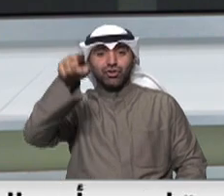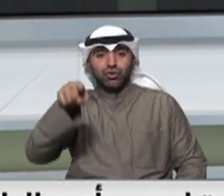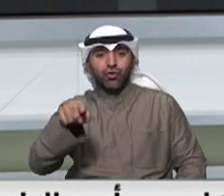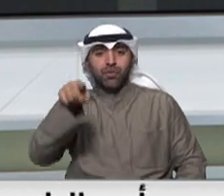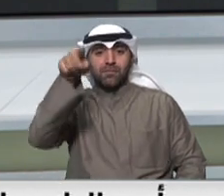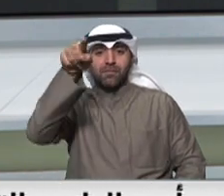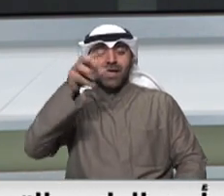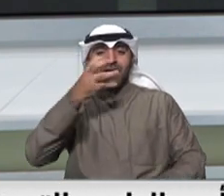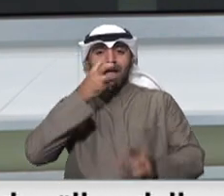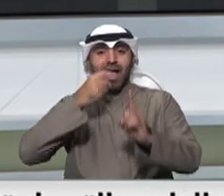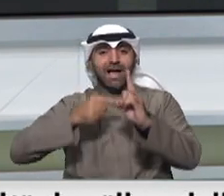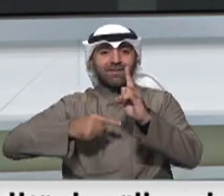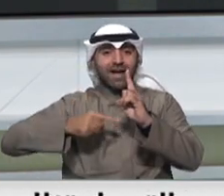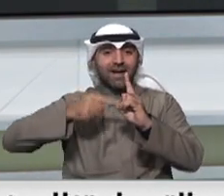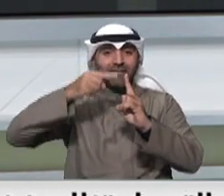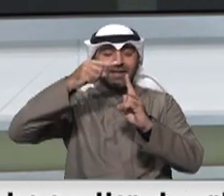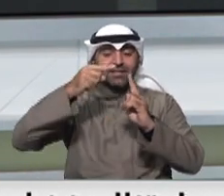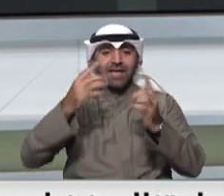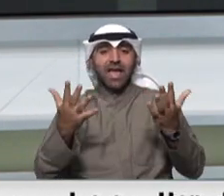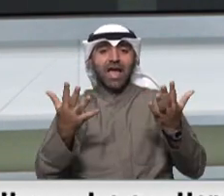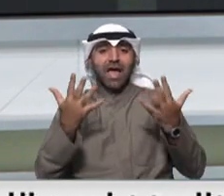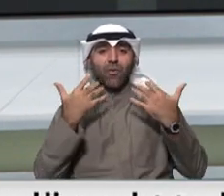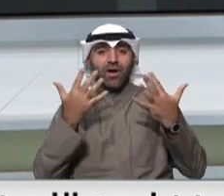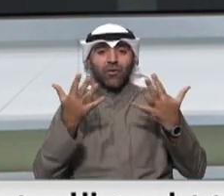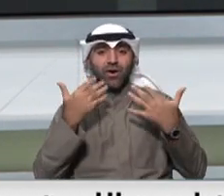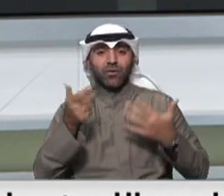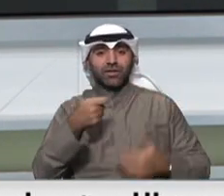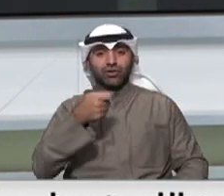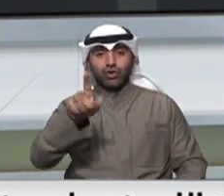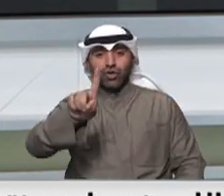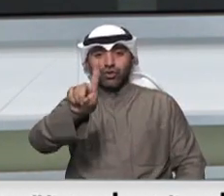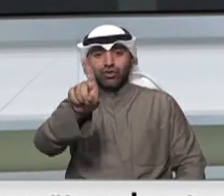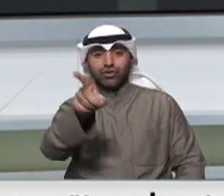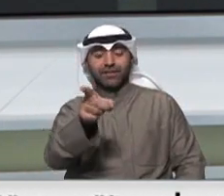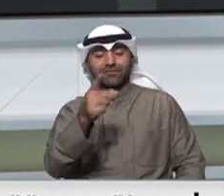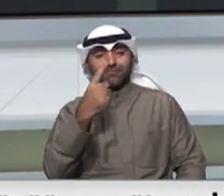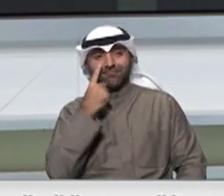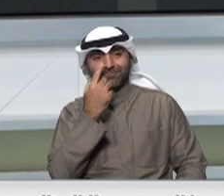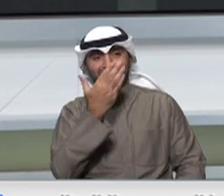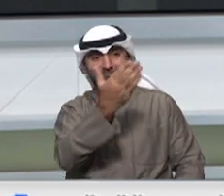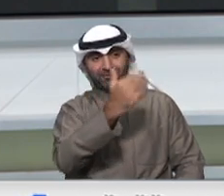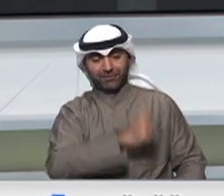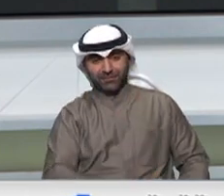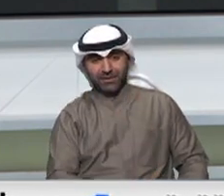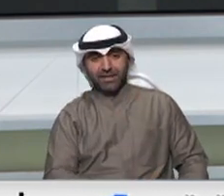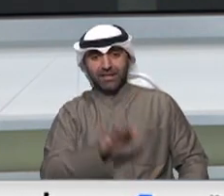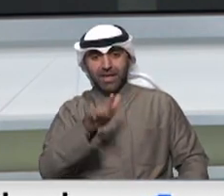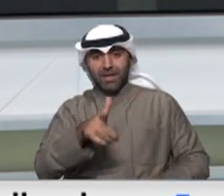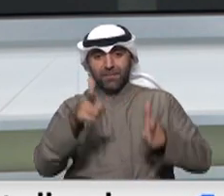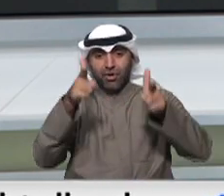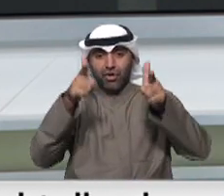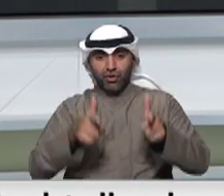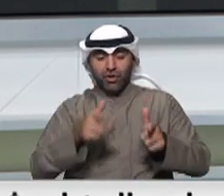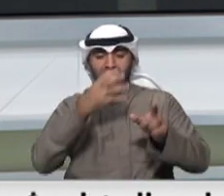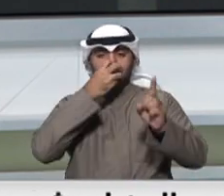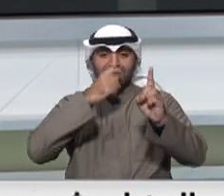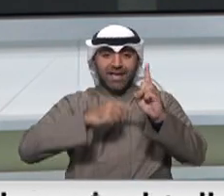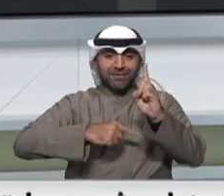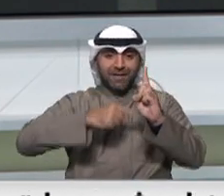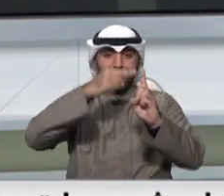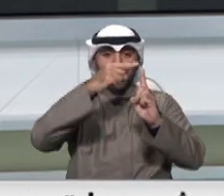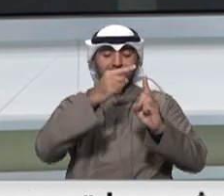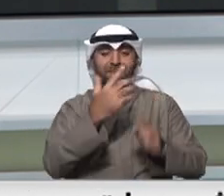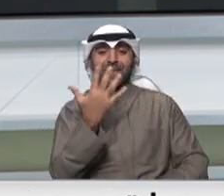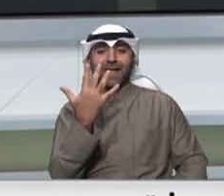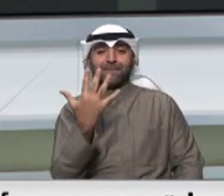الخمسه القادمه عبور السحب راح يستمر ويانا لعده ايام والعظمى تتراوح ما بين ال 25 الى 27 درجه مئويه